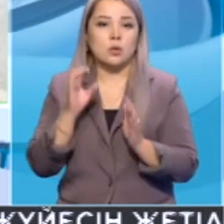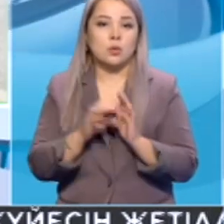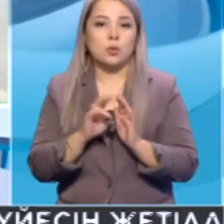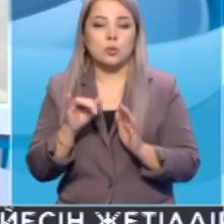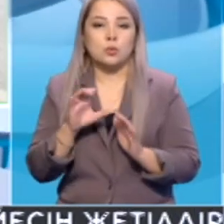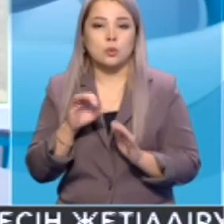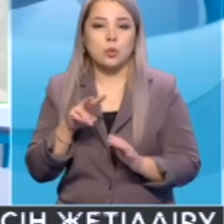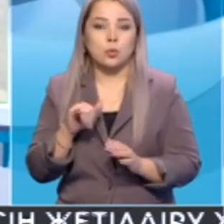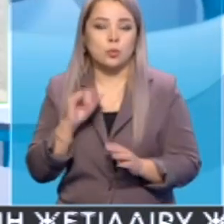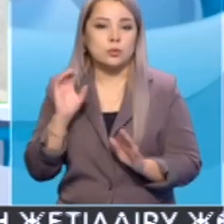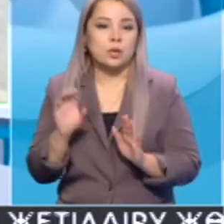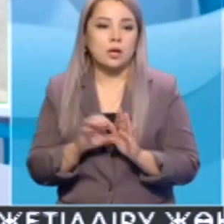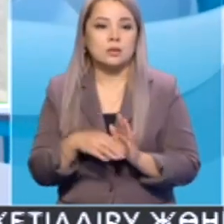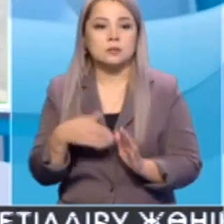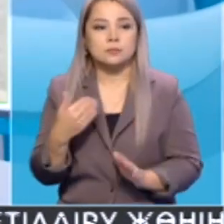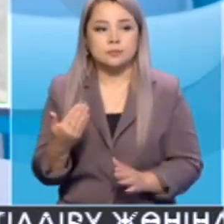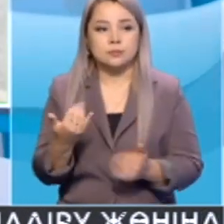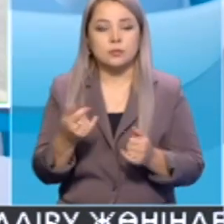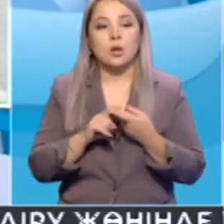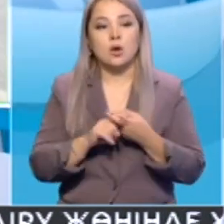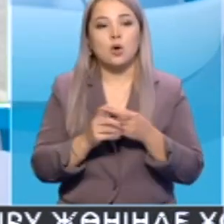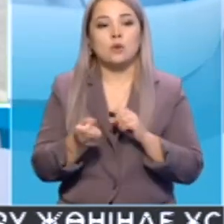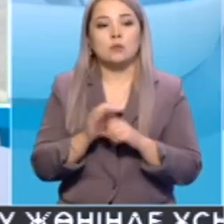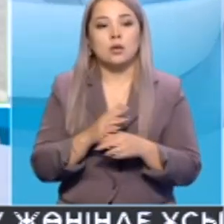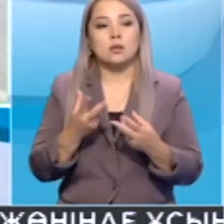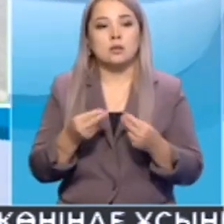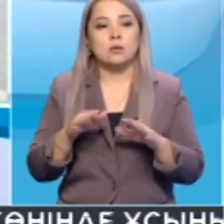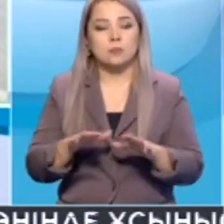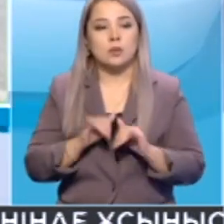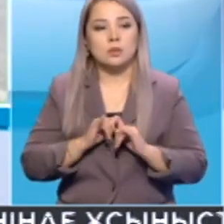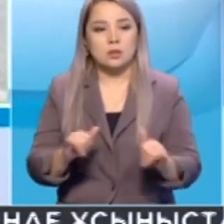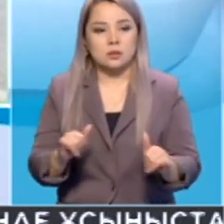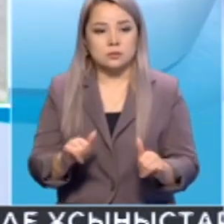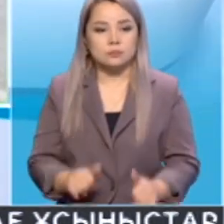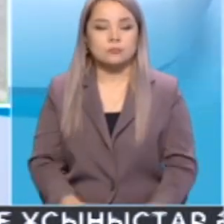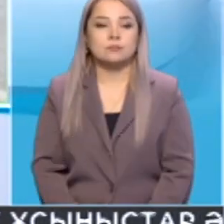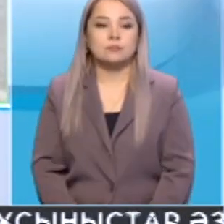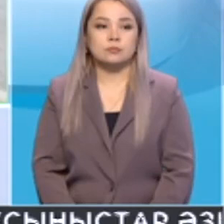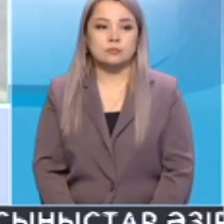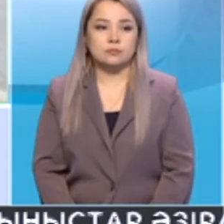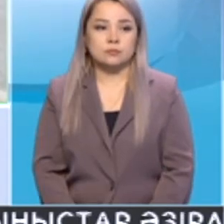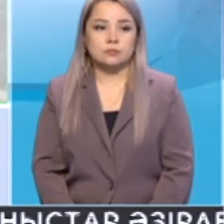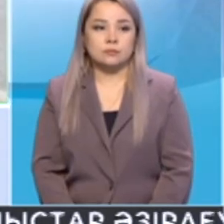Нұрсұлу Қасым қосылды. Нұрсұлу, COVID қай елдерде өршіп тұр?